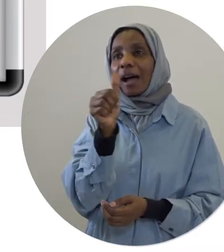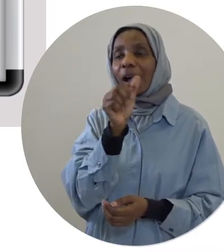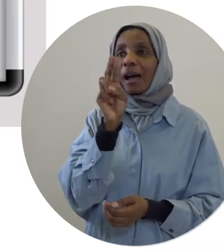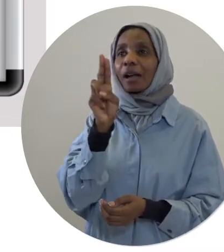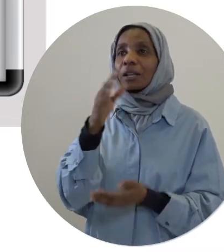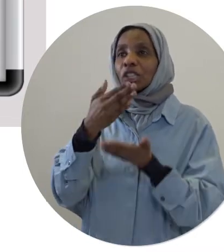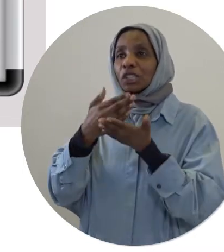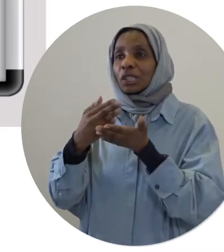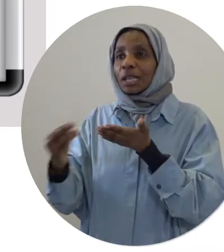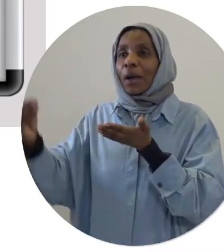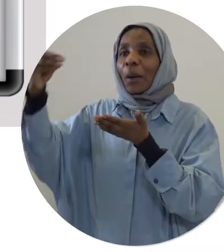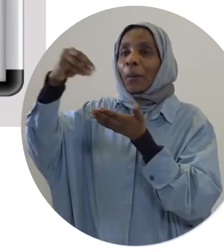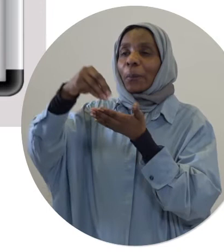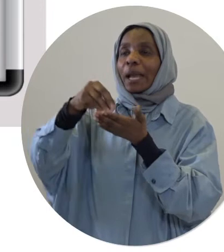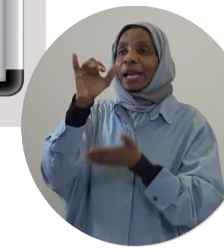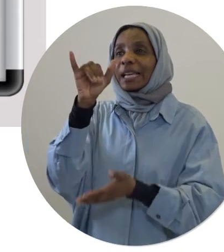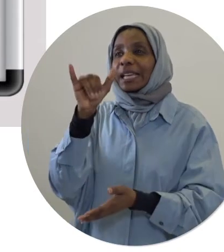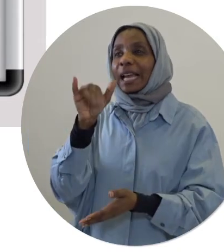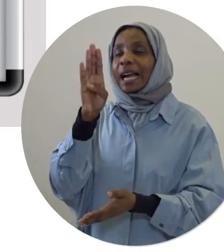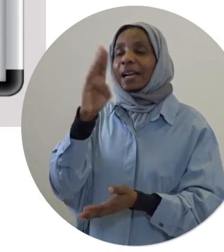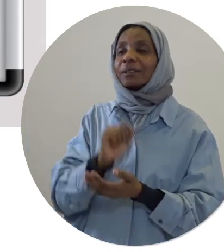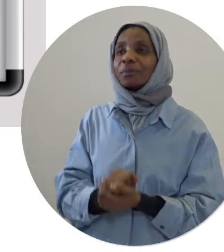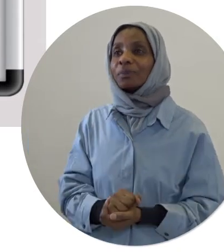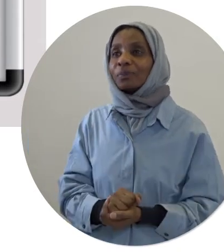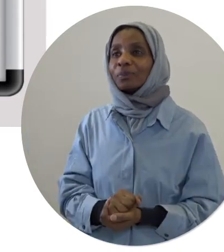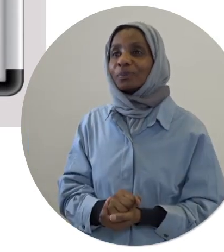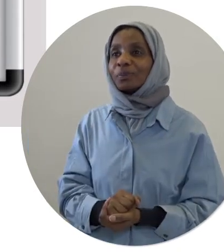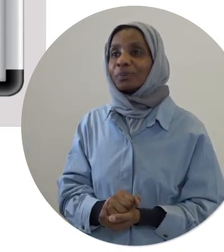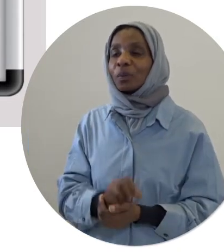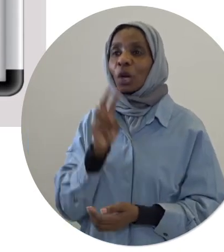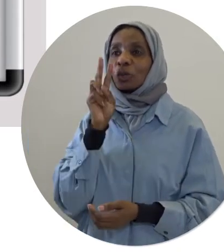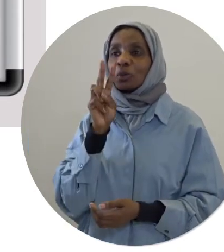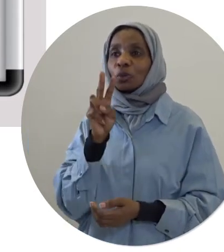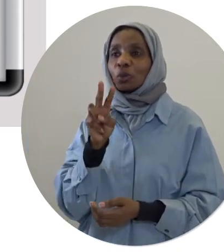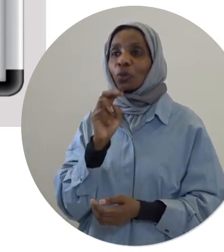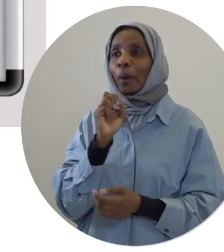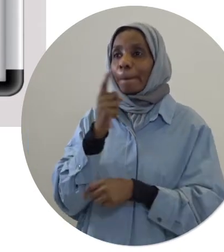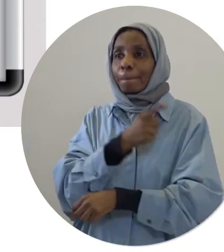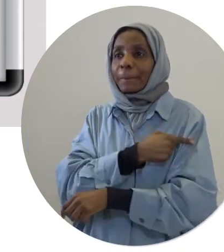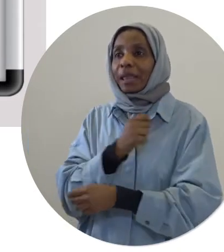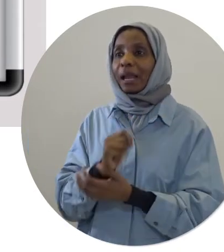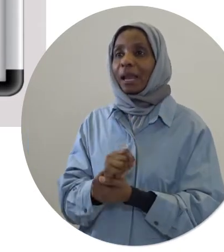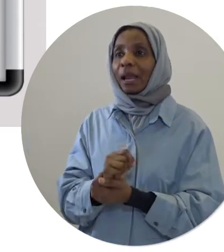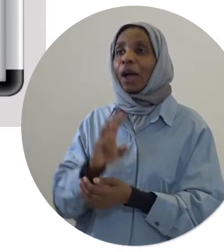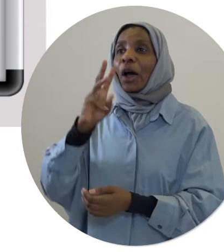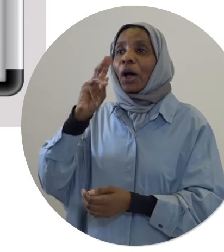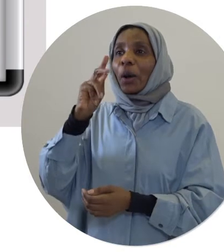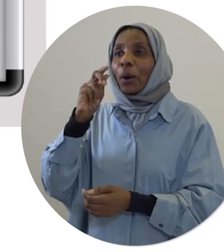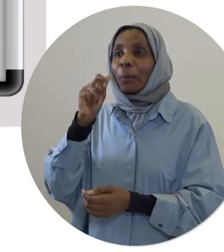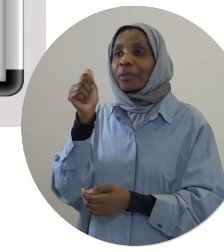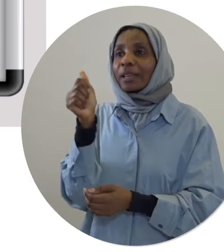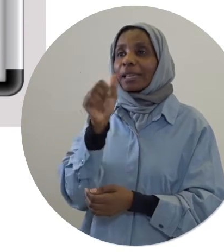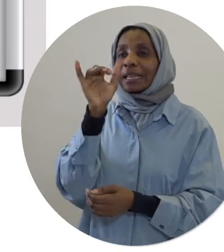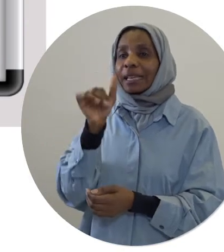بالمقطع ياء كاف، ثم اسم شق الألكيل من الكحول. ننظر إلى المعادلة الأولى. حمض